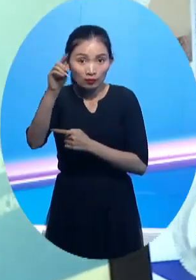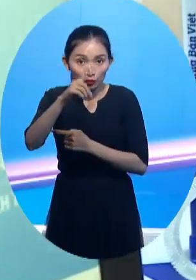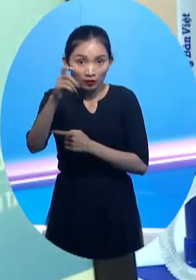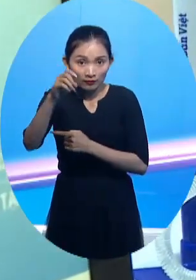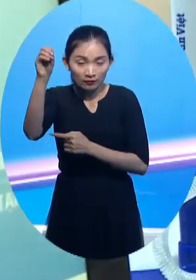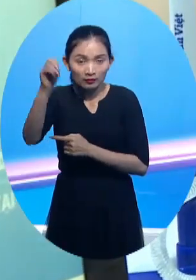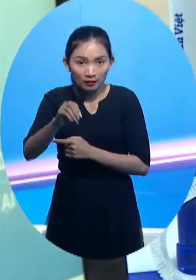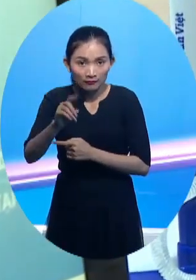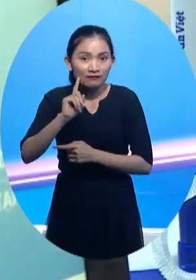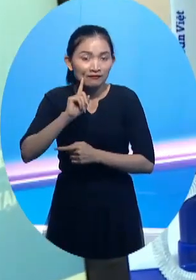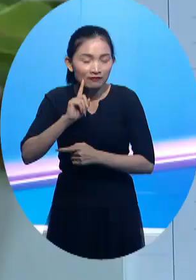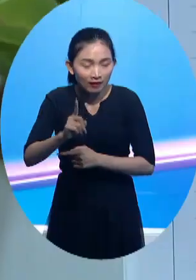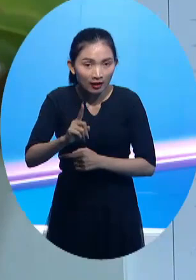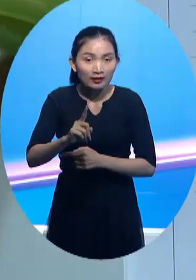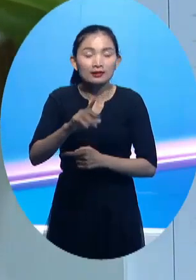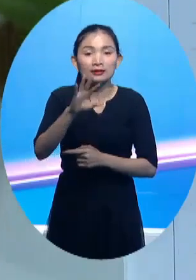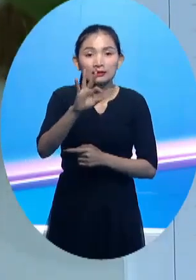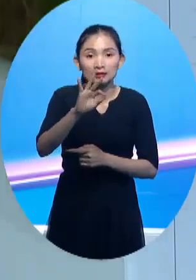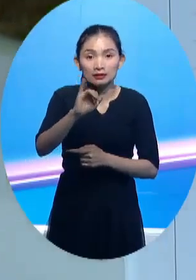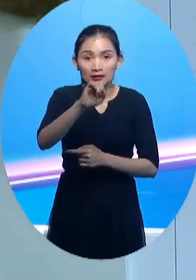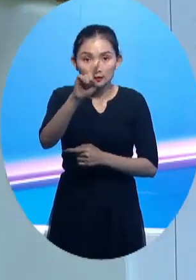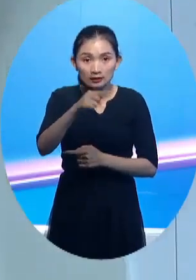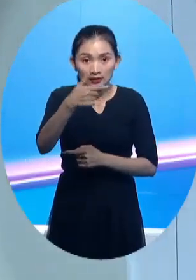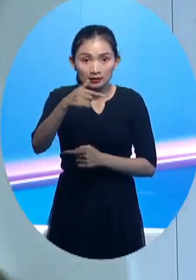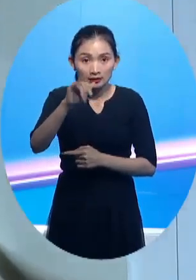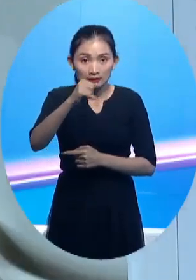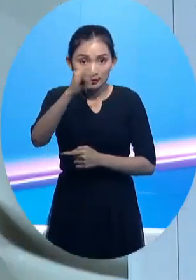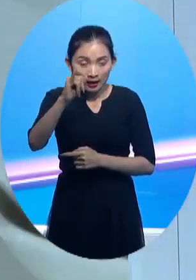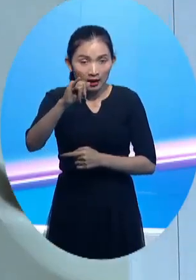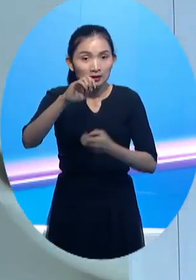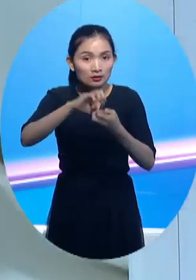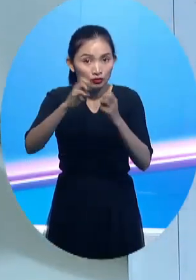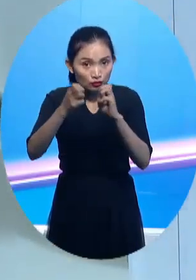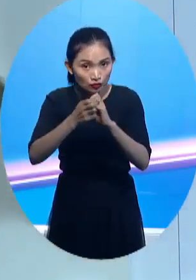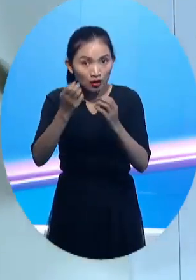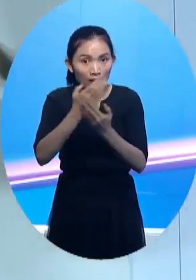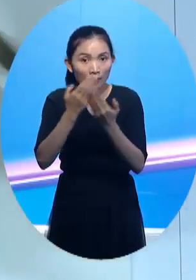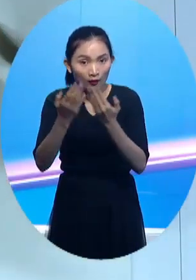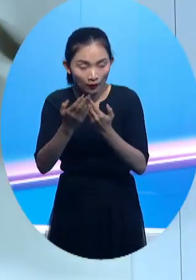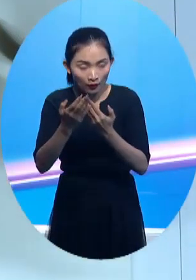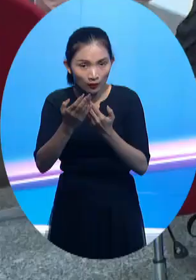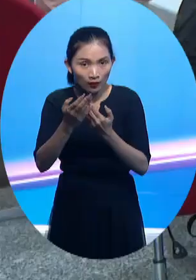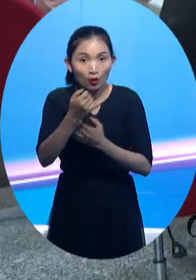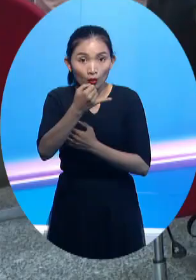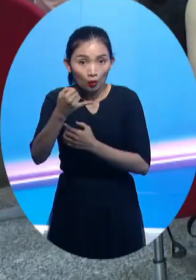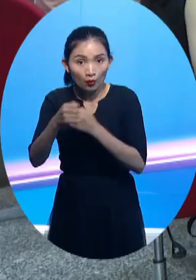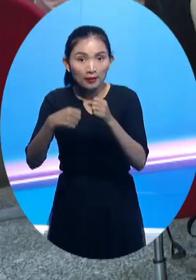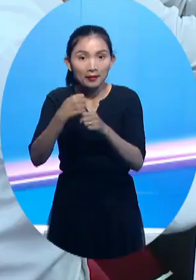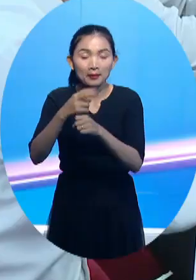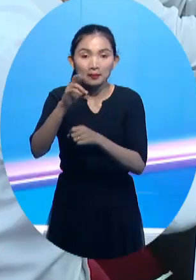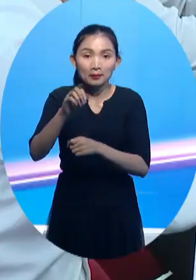giá đến cuối năm 2024 không vượt quá mức dư nợ tín dụng được nơi trên Tính đến ngày 27 tháng 12 năm